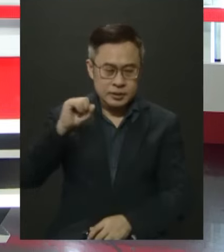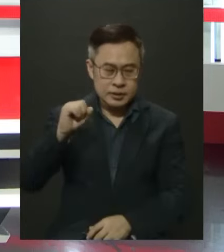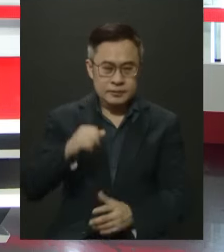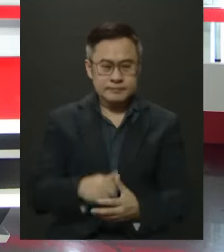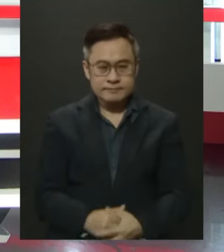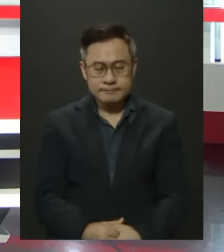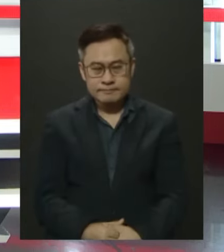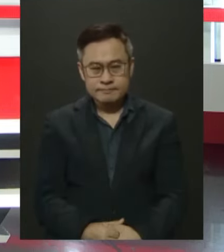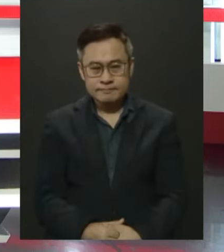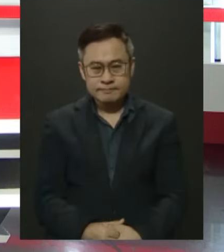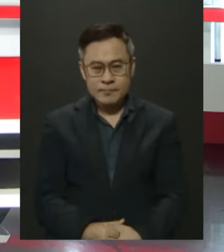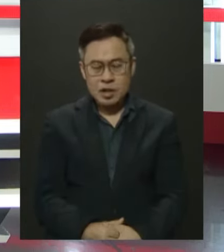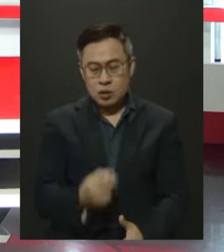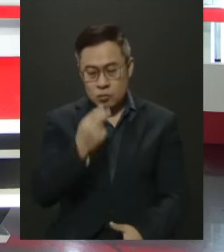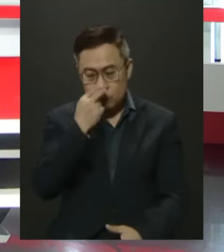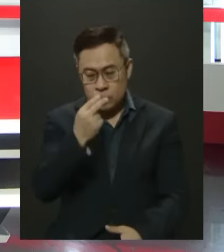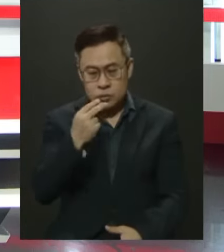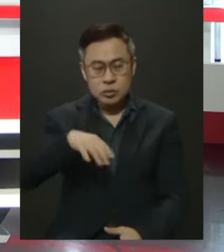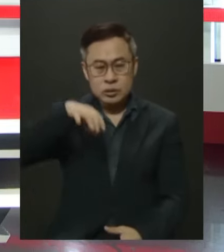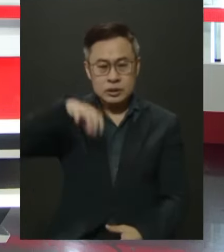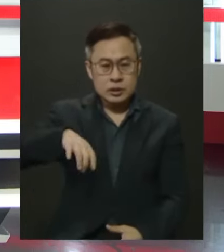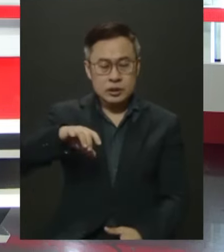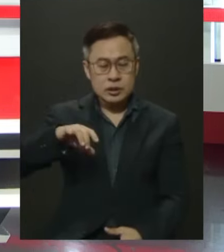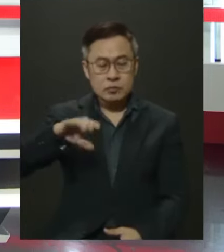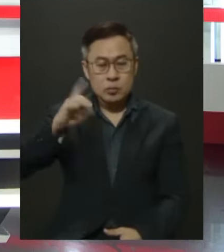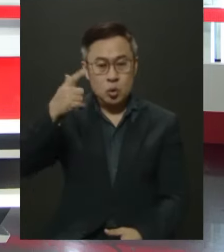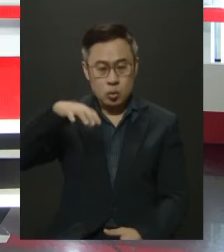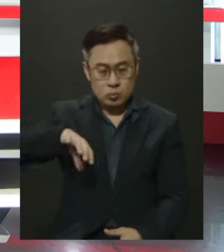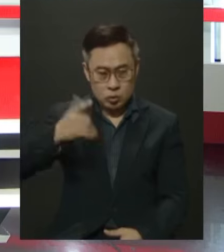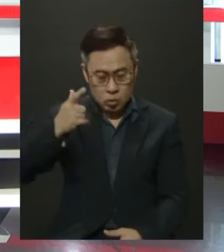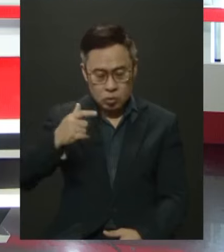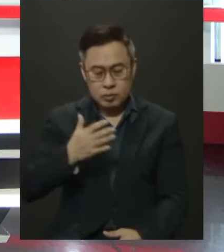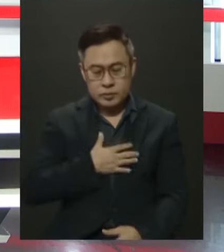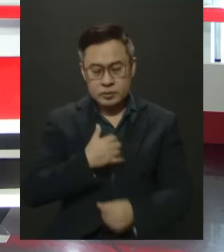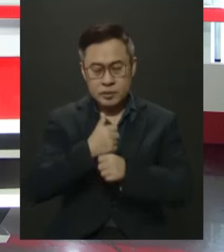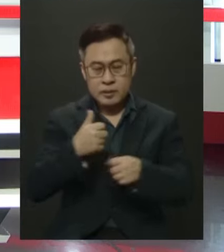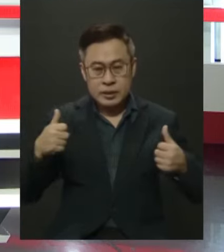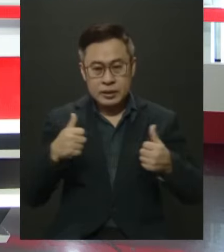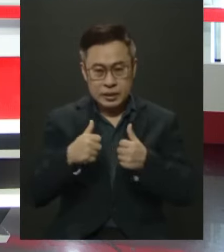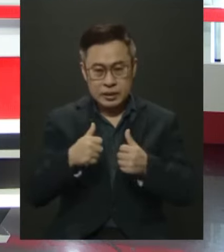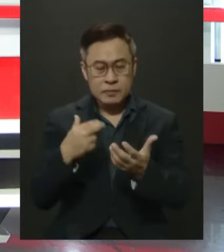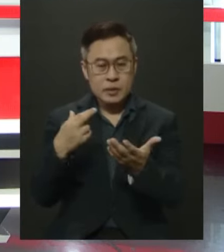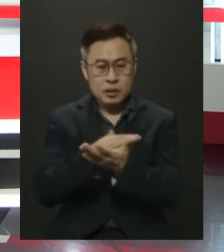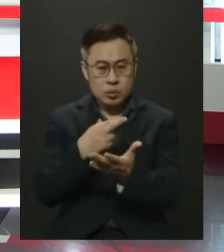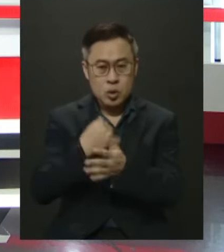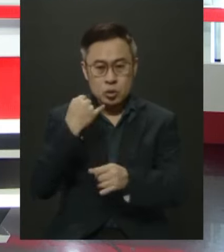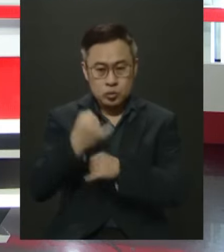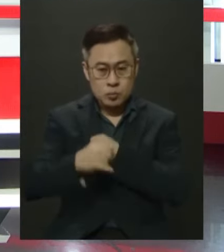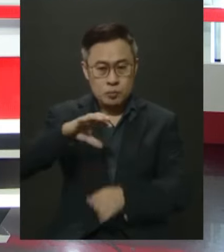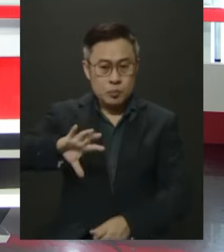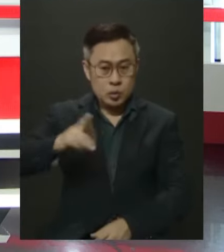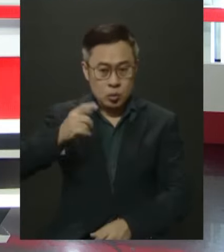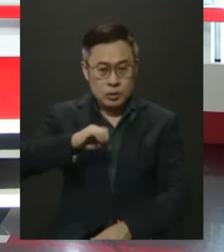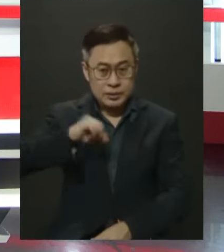ไปดูไฮไลท์อีกคู่หนึ่งกันบ้างนะครับที่ Thunder Dome ครับผลปรากฏว่าเมืองทองยูไนเต็ดก็เปิดบ้านชนะราชบุรี FC ไป2